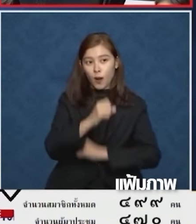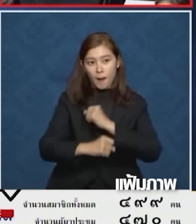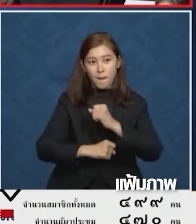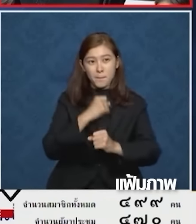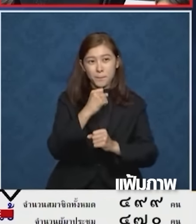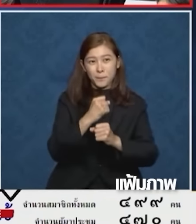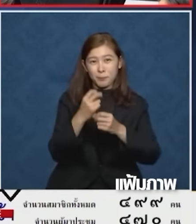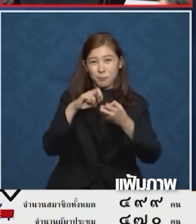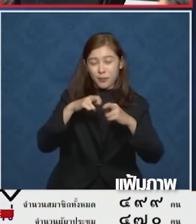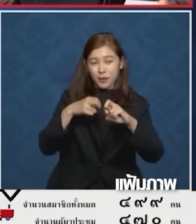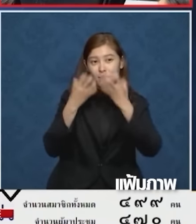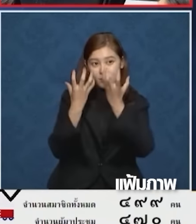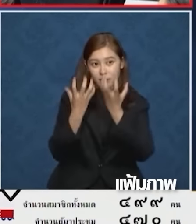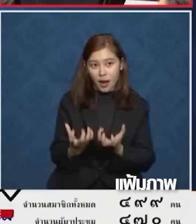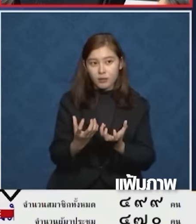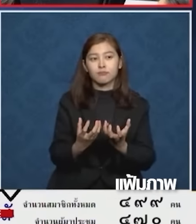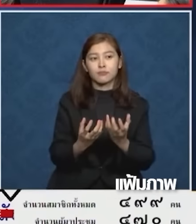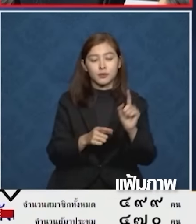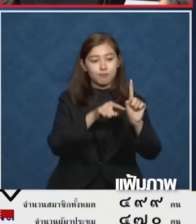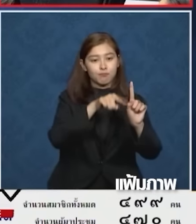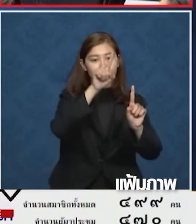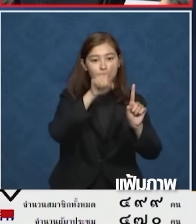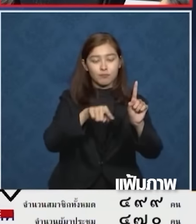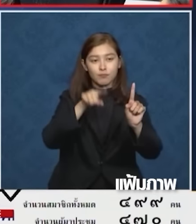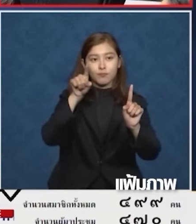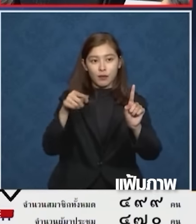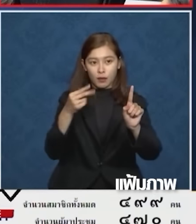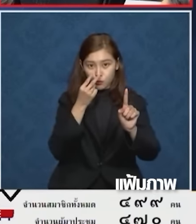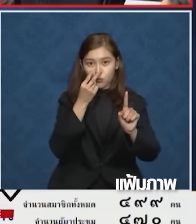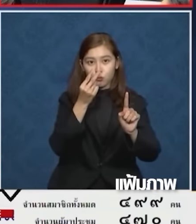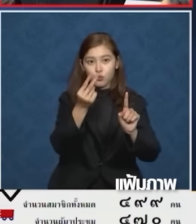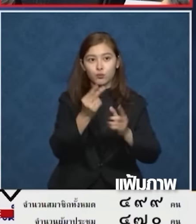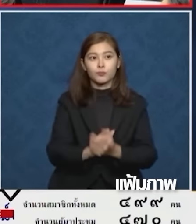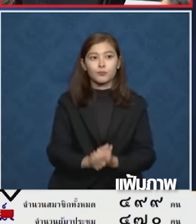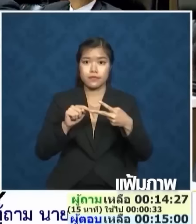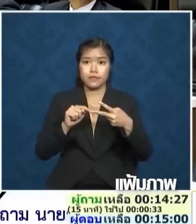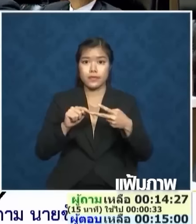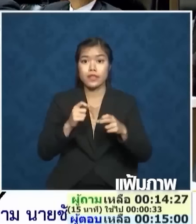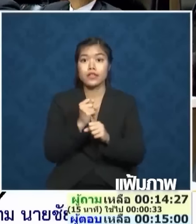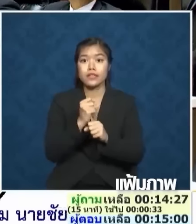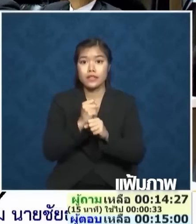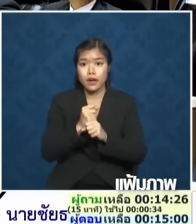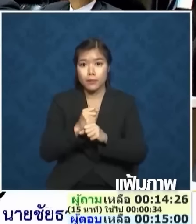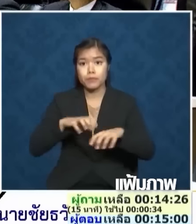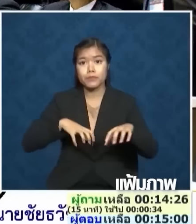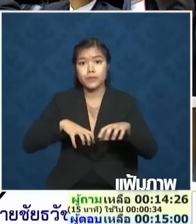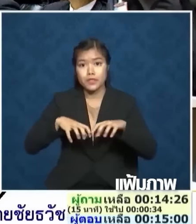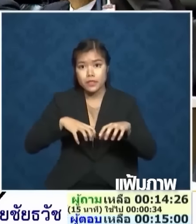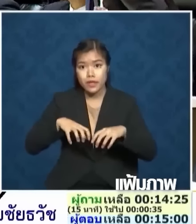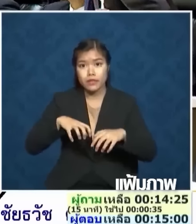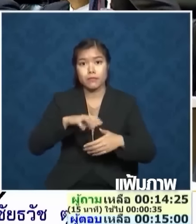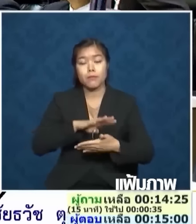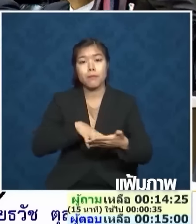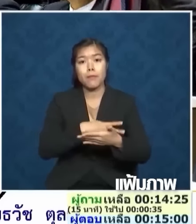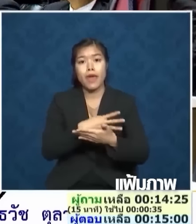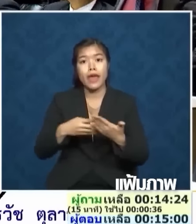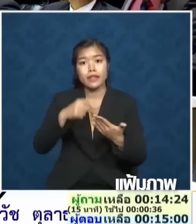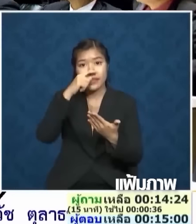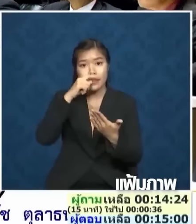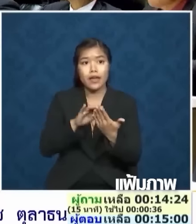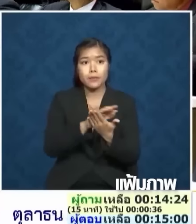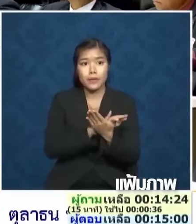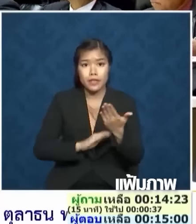ใช่มั้ยครับคือมันไม่ใช่แค่ว่าต่อไปนี้เดี๋ยวจับสะภาร่มแล้วก็จบกันอะไรอย่าเงี้ยใช่มั้ยมันคงต้องมีไหวพริบอย่างอื่นออกมาสู้